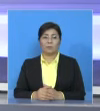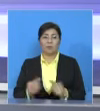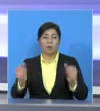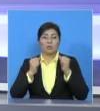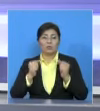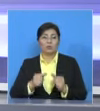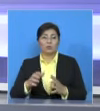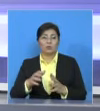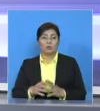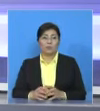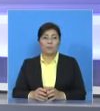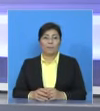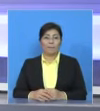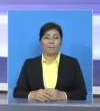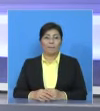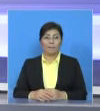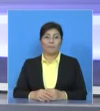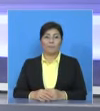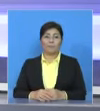Спорт ауыл